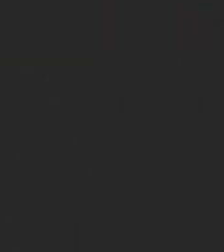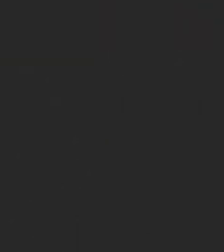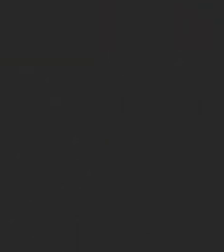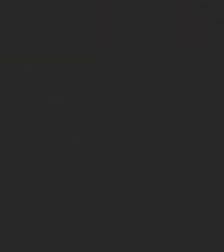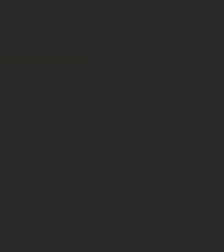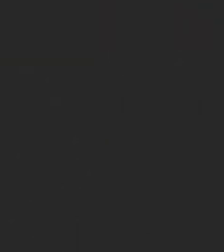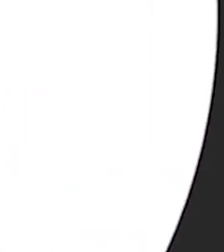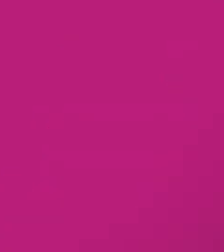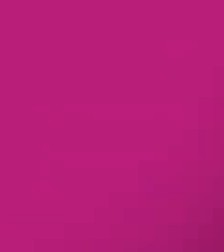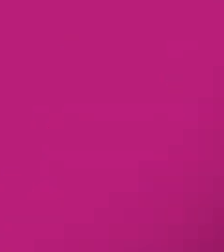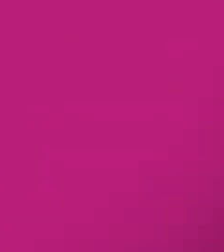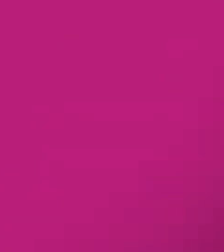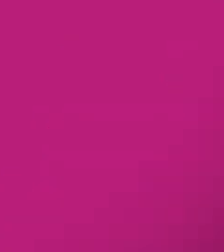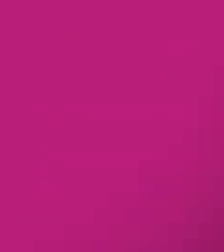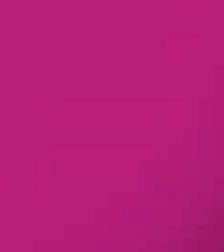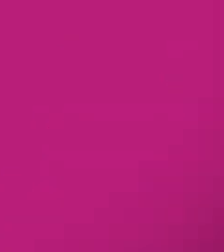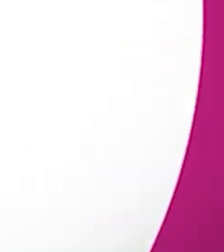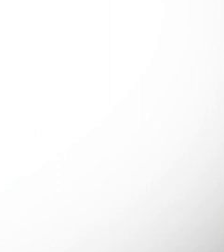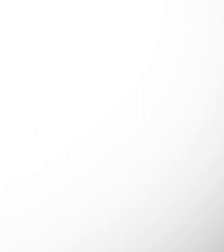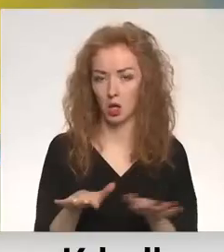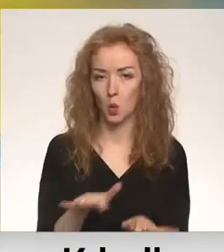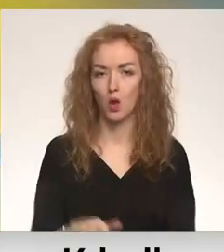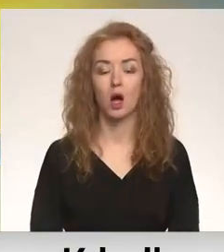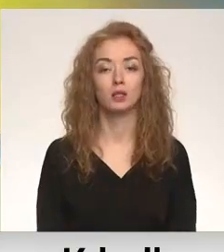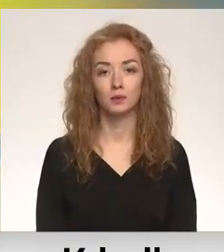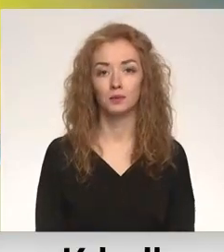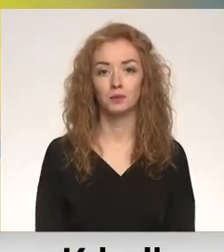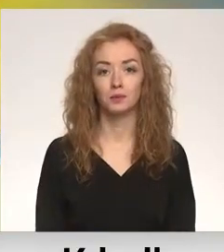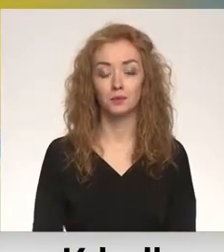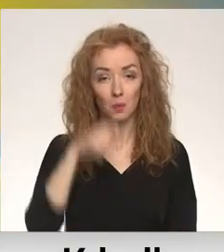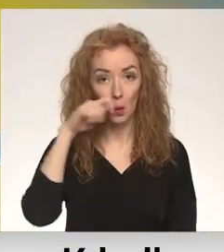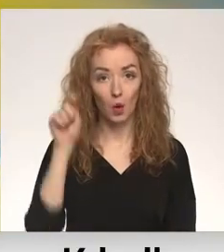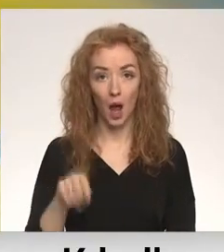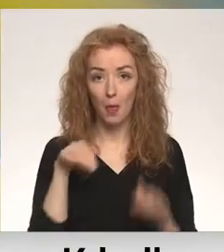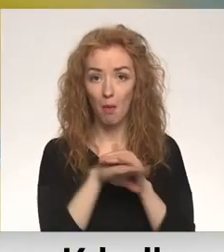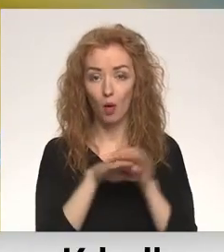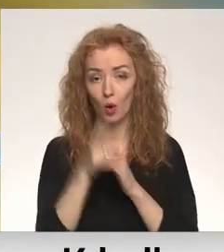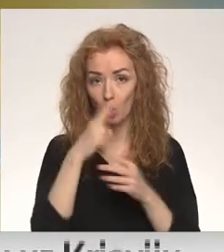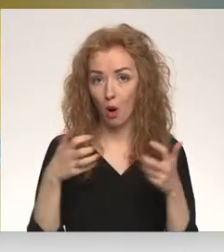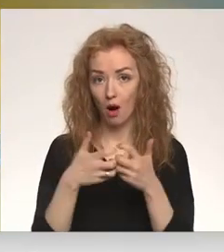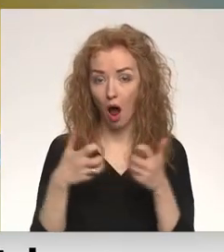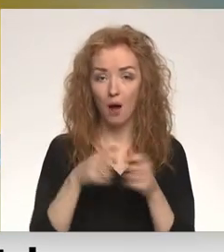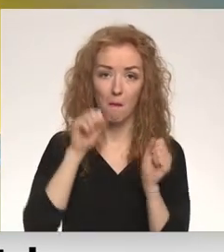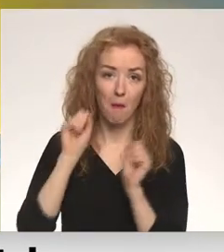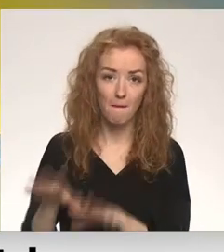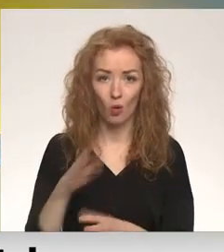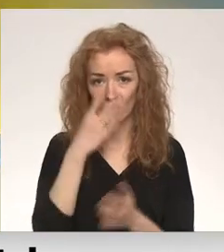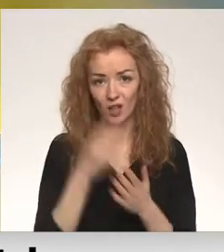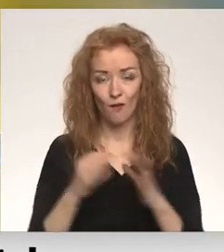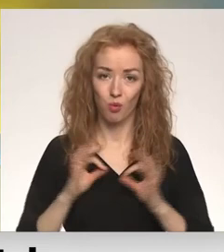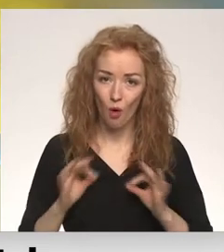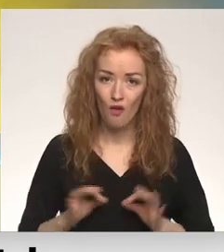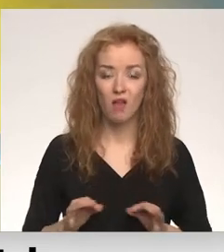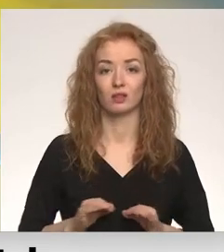Re, viss ēters ir te! Bet Ukraiņi bēgot no kara un pamatot arī savu nodarbošanos